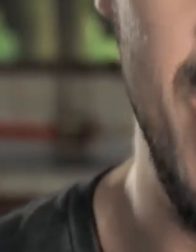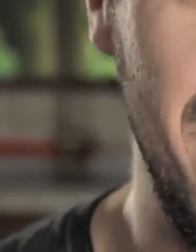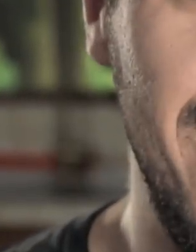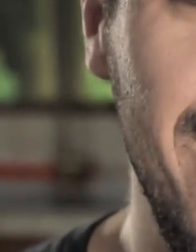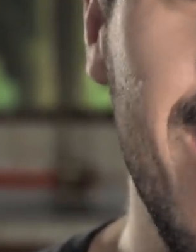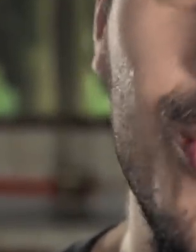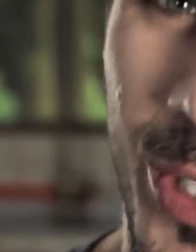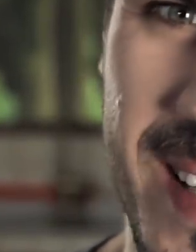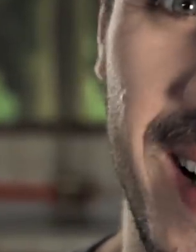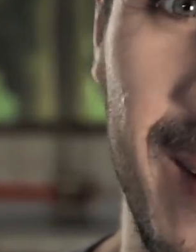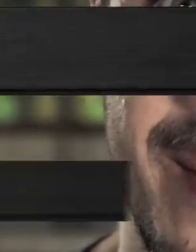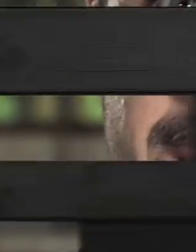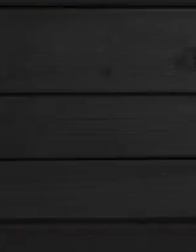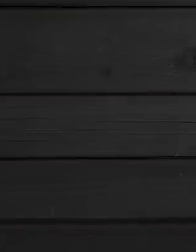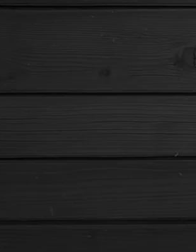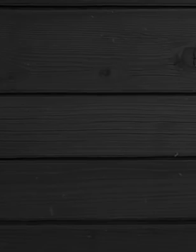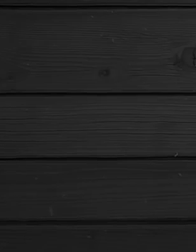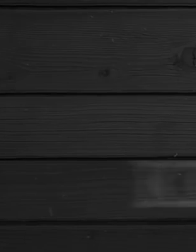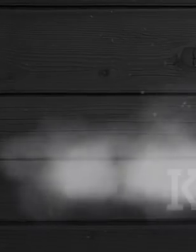Καλώς ήρθατε στο Kitchen Lab